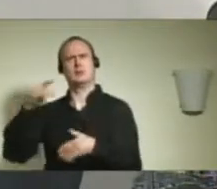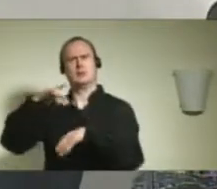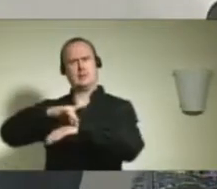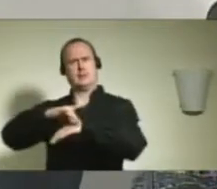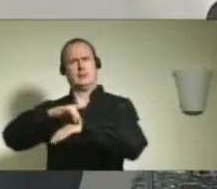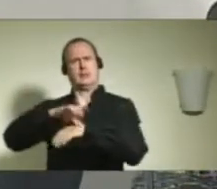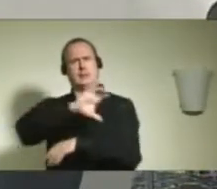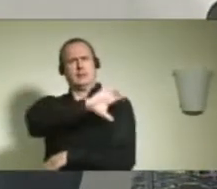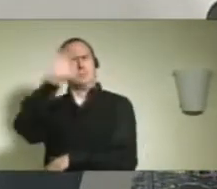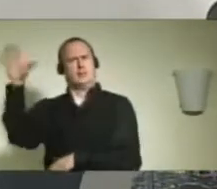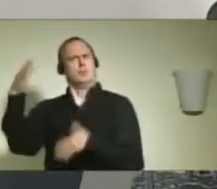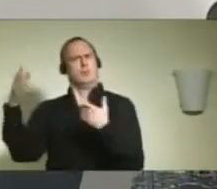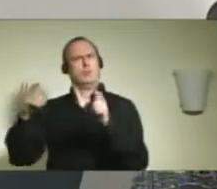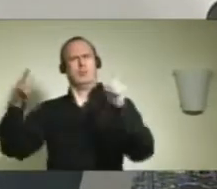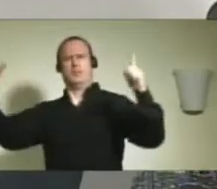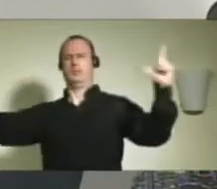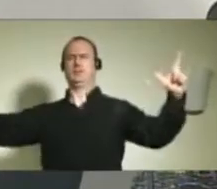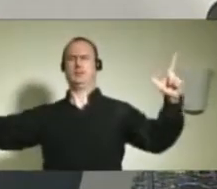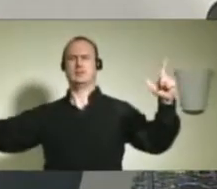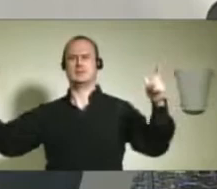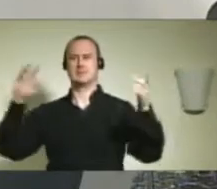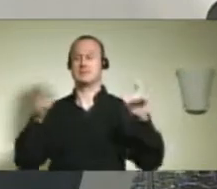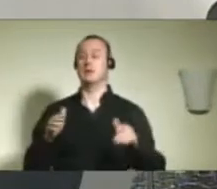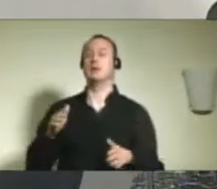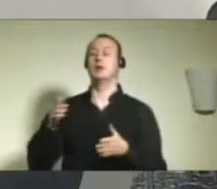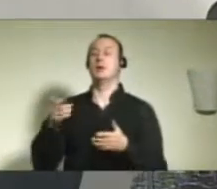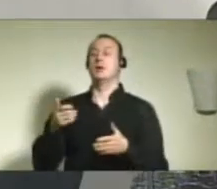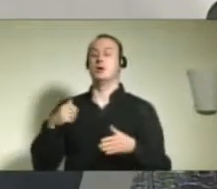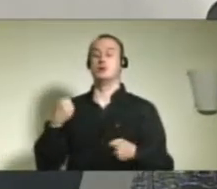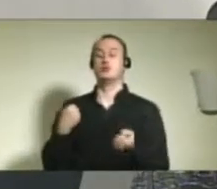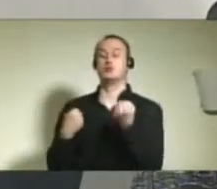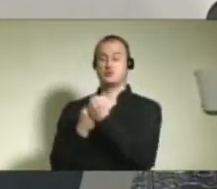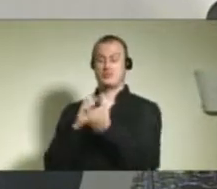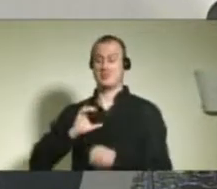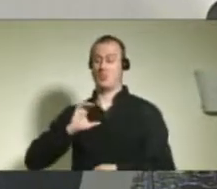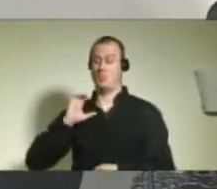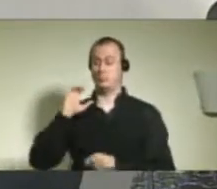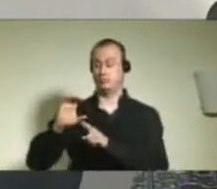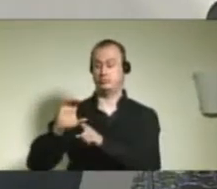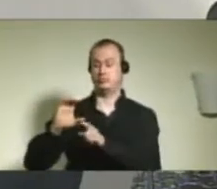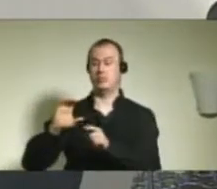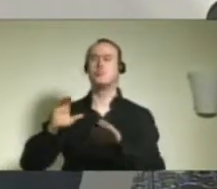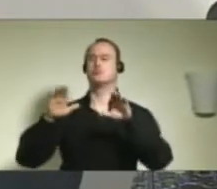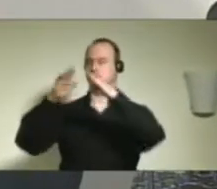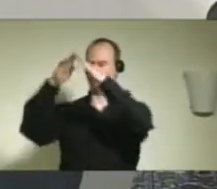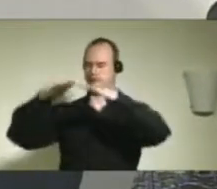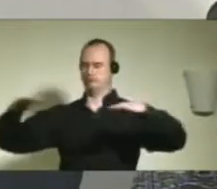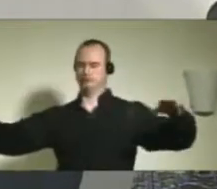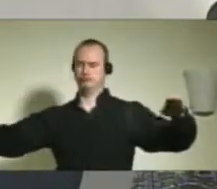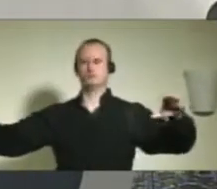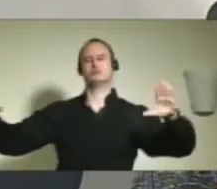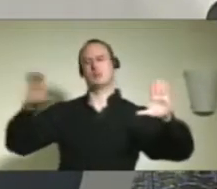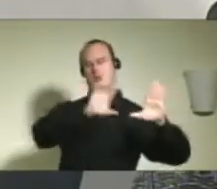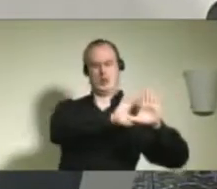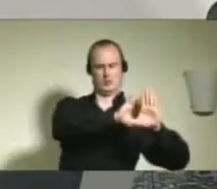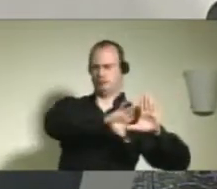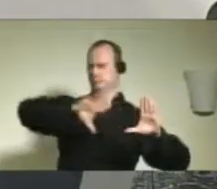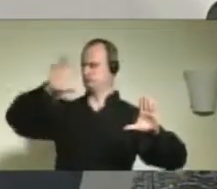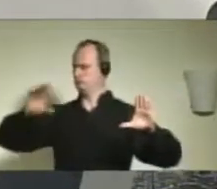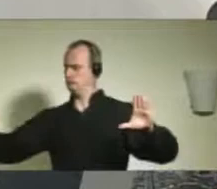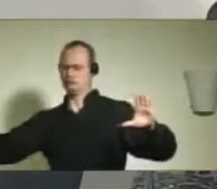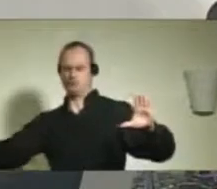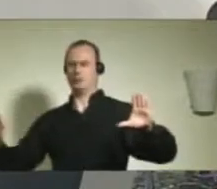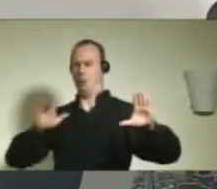des subventions du centre vers les régions éloignées. Un timbre